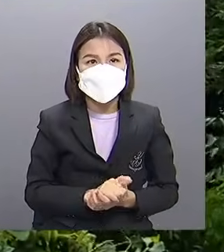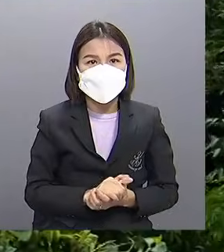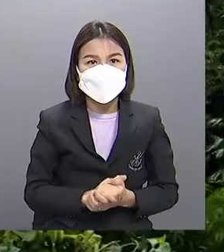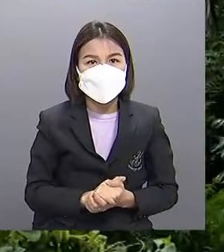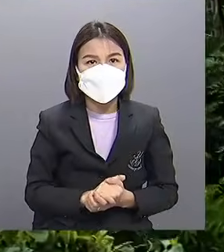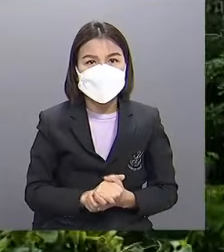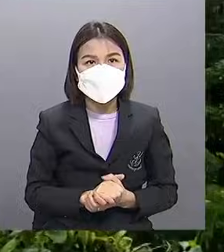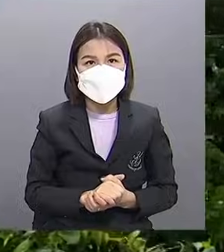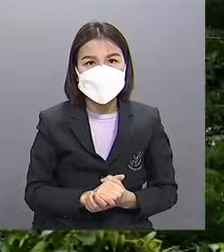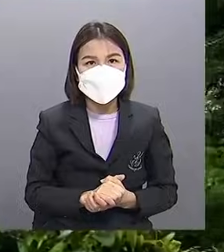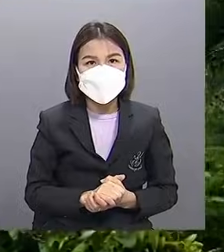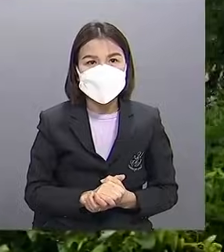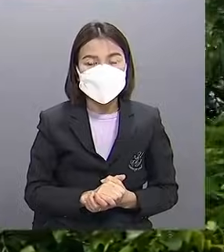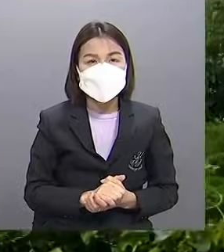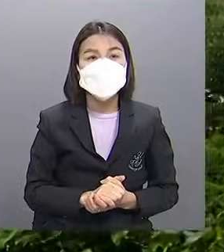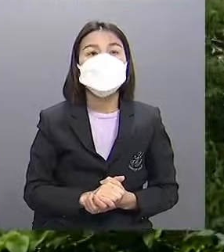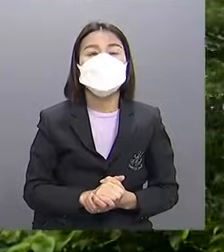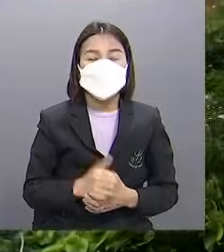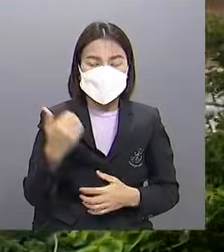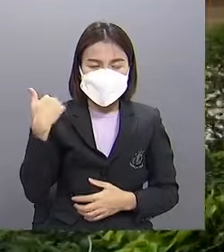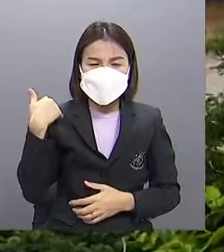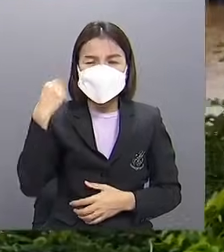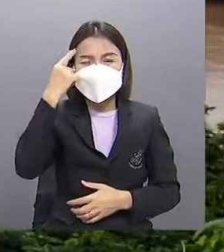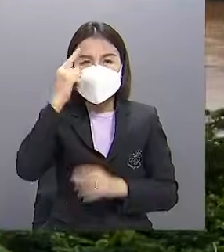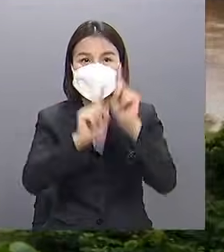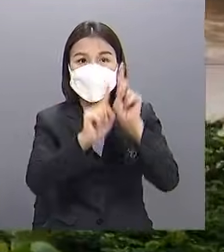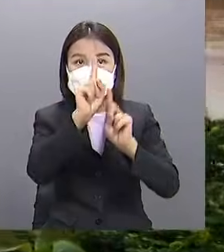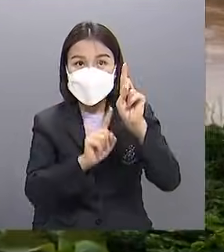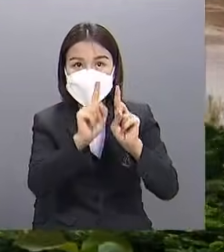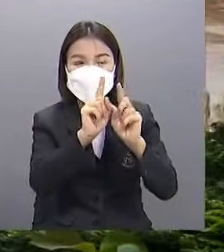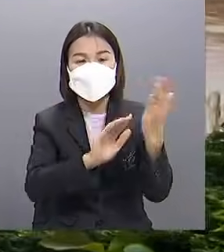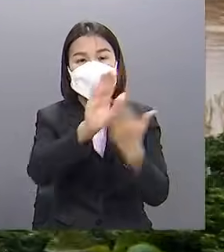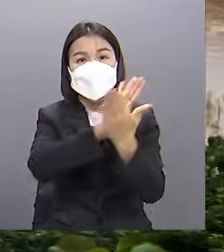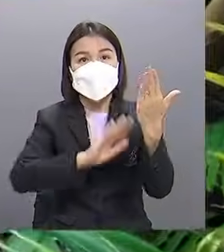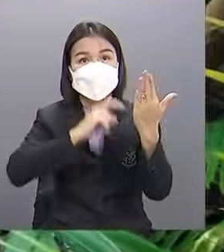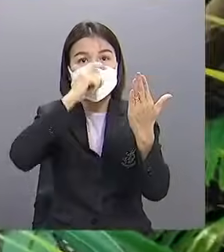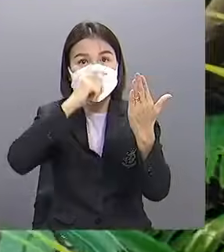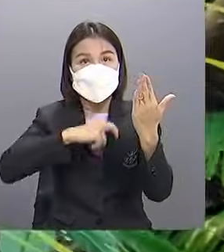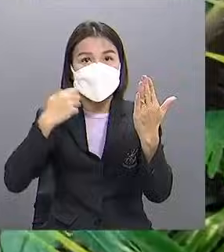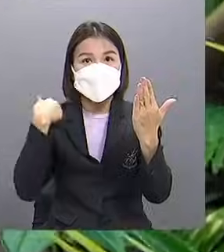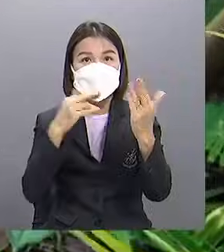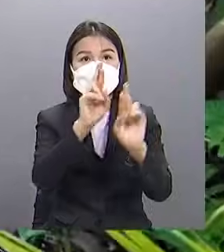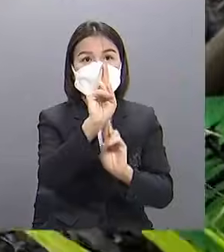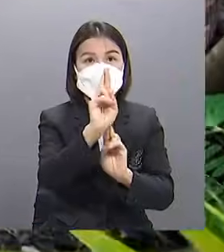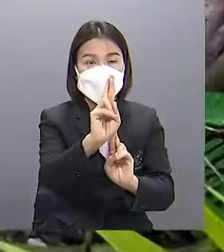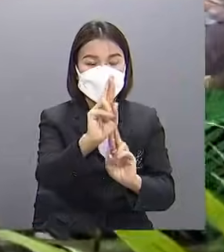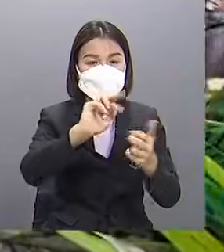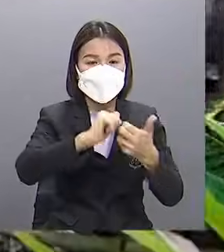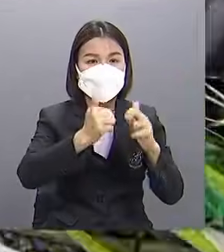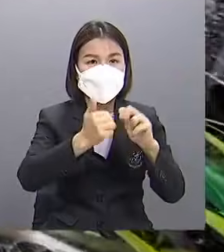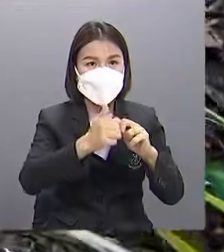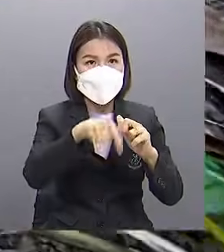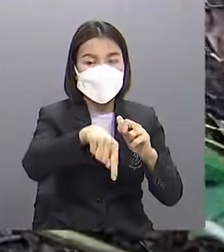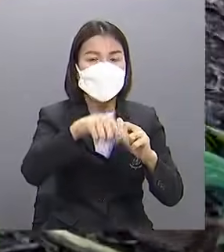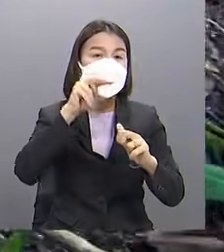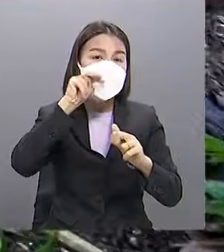ทั้งนี้มีการคาดการณ์ว่าประเทศไทยยังคงต้องมีการเฝ้าระวังสถานการณ์น้ำฝนอย่างใกล้ชิด